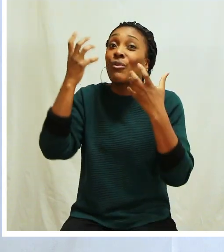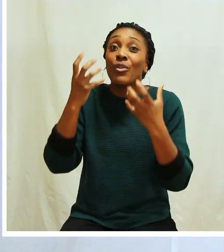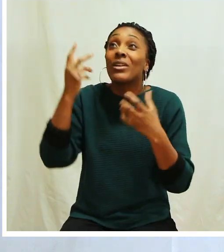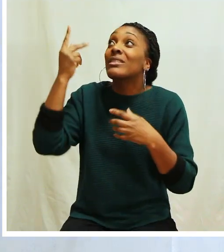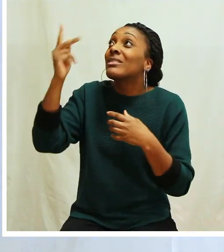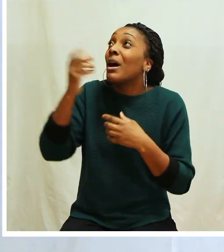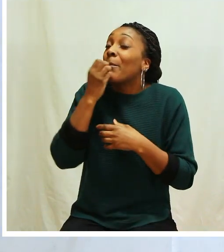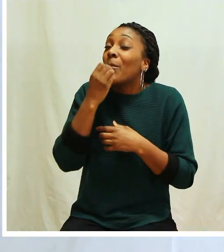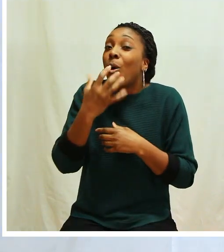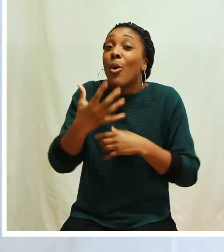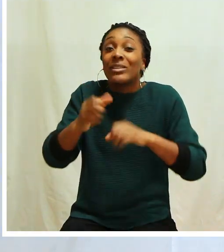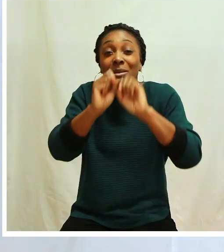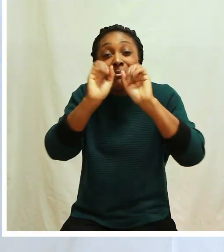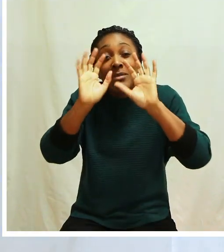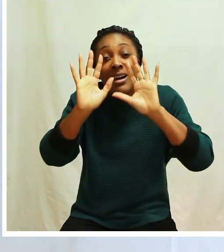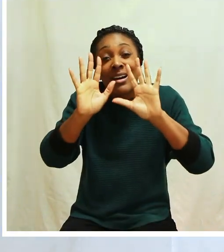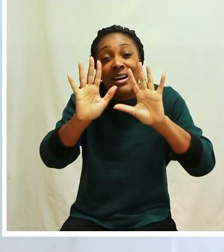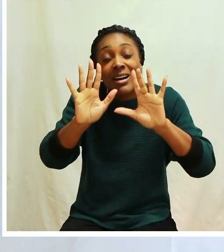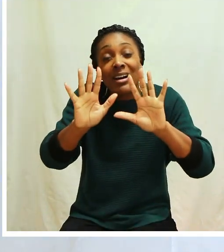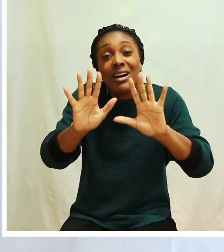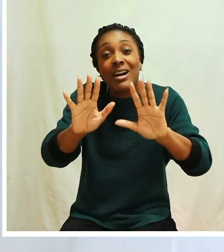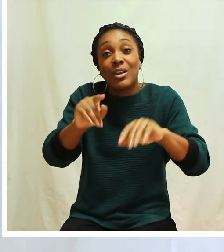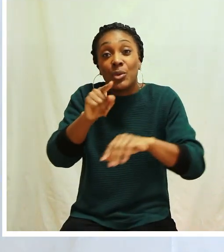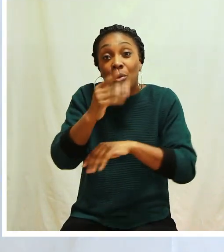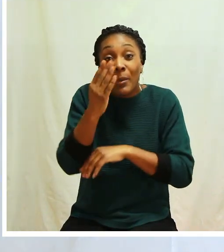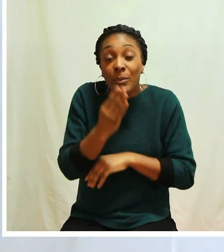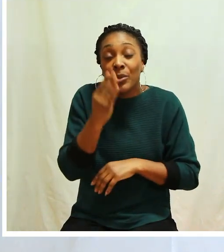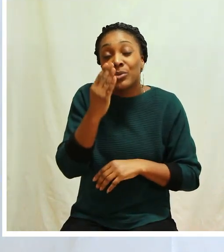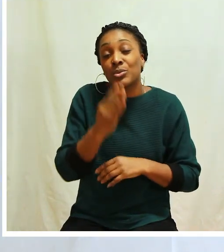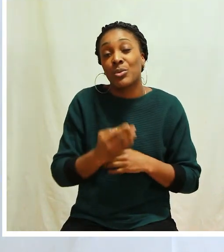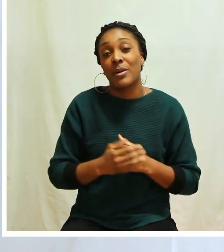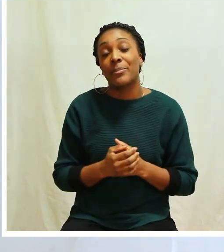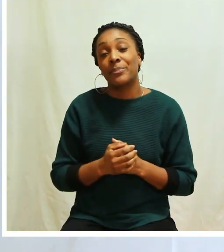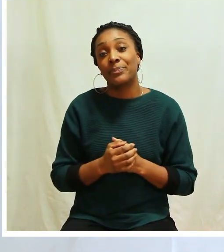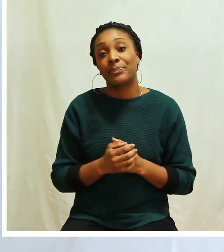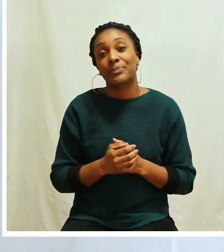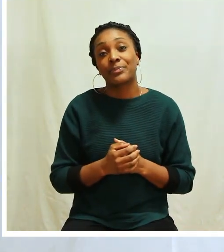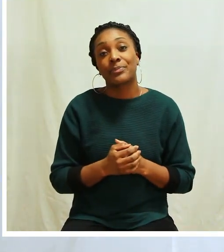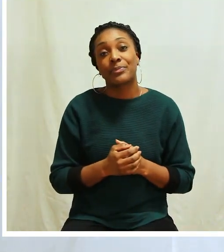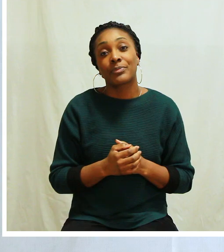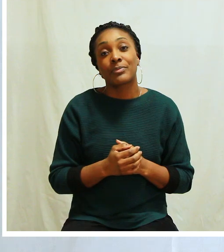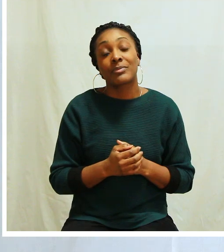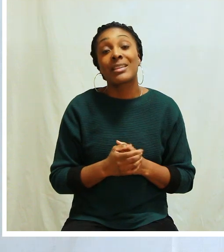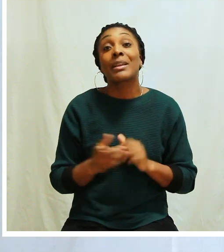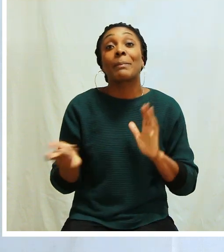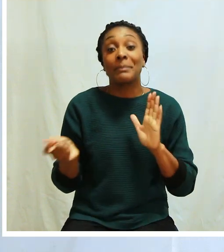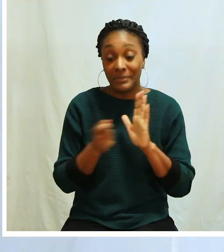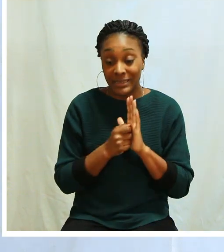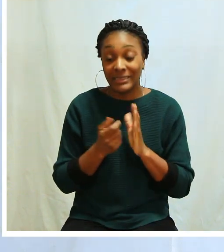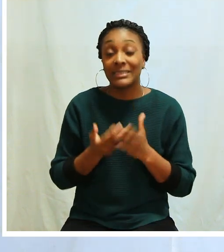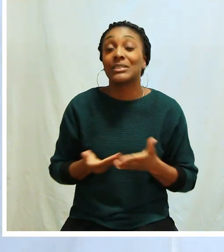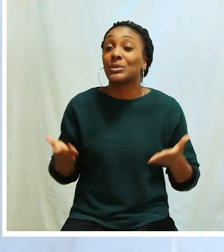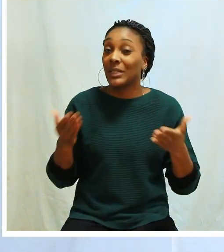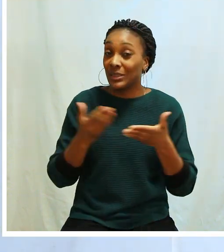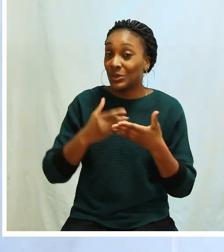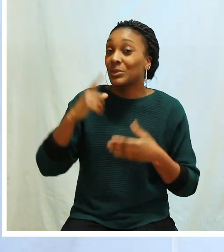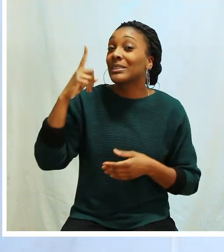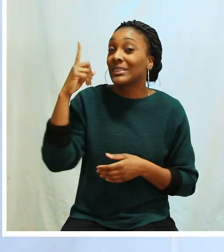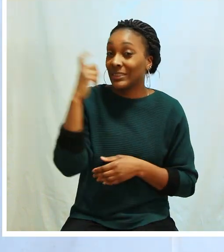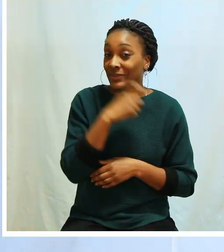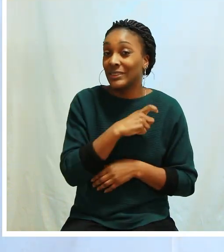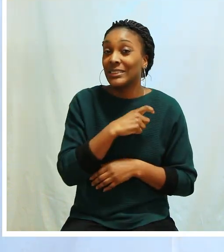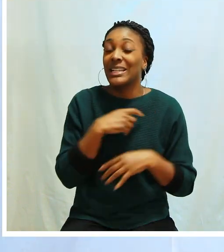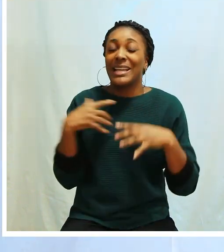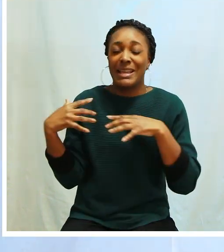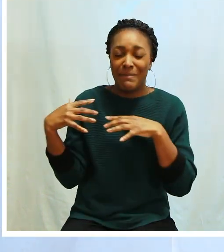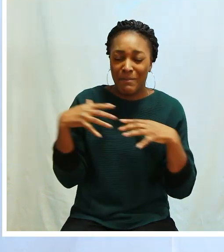sur ta vie aujourd'hui, parce que c'est ce dont tu as besoin principalement. Au sein de l'épreuve, il y a une chose dont on a besoin,